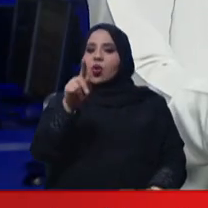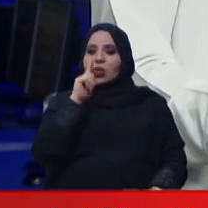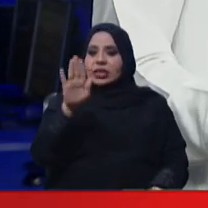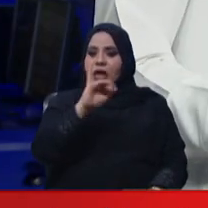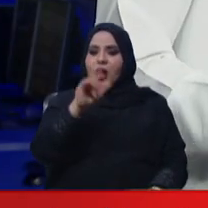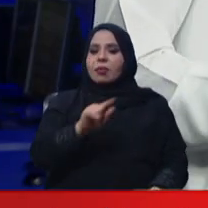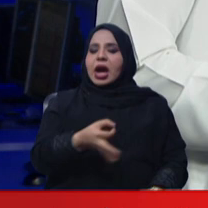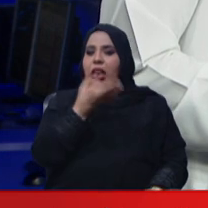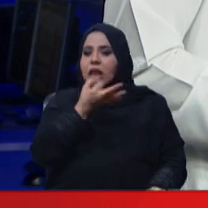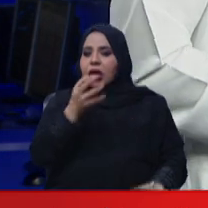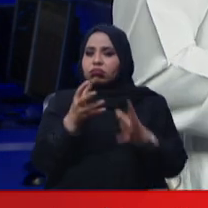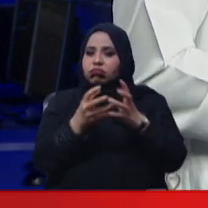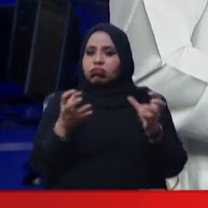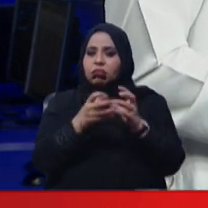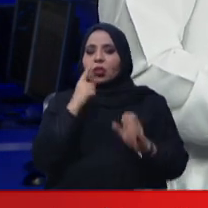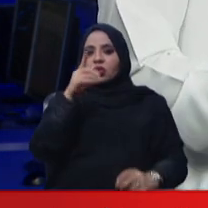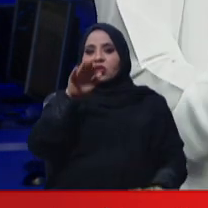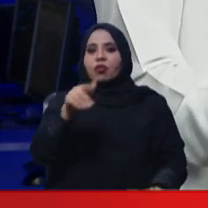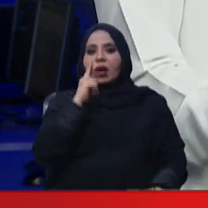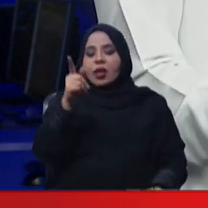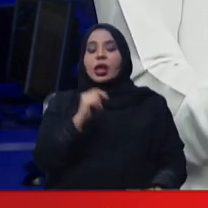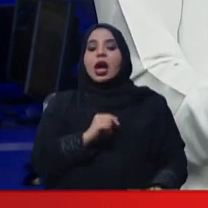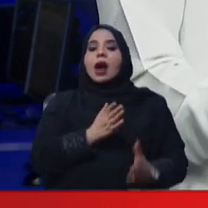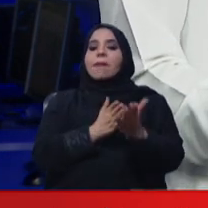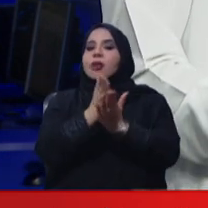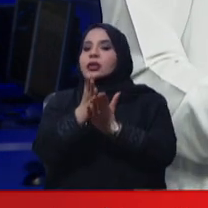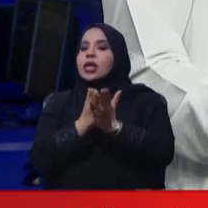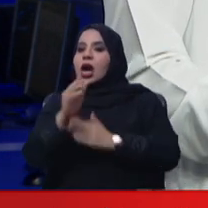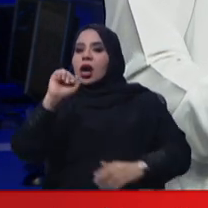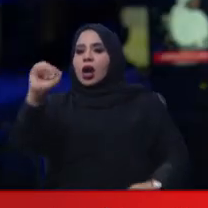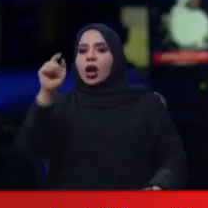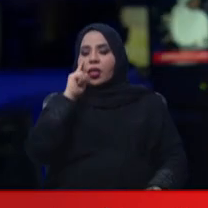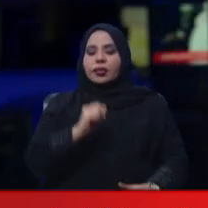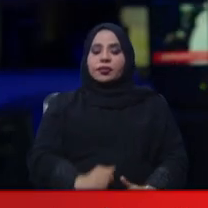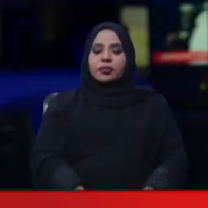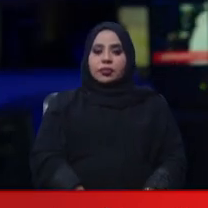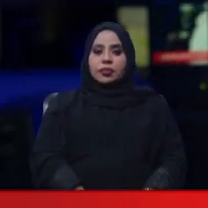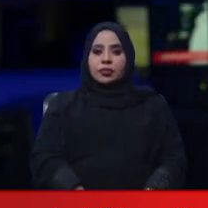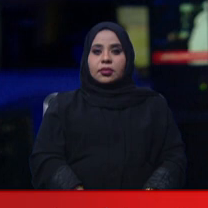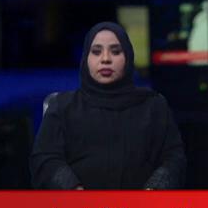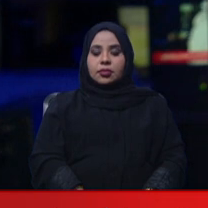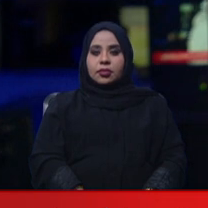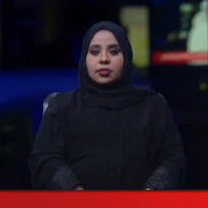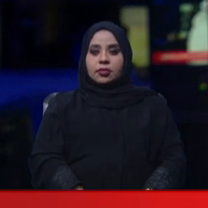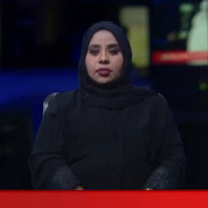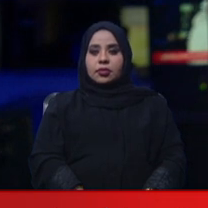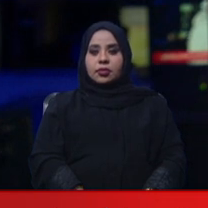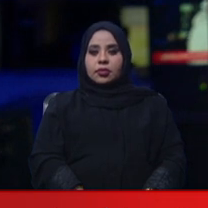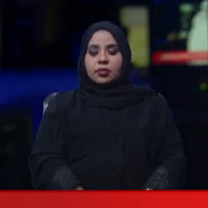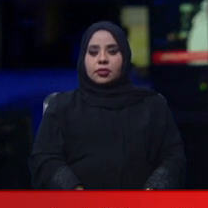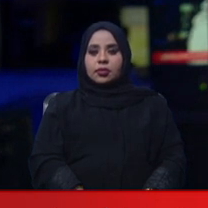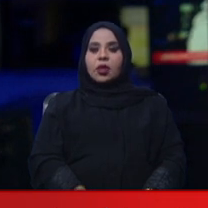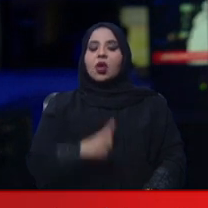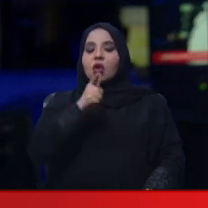تحدثنا أكثر عن مجريات هذه الزيارة، شهدت أيضا توقيع اتفاقيات ونتحدث هنا بالضرورة عن ما